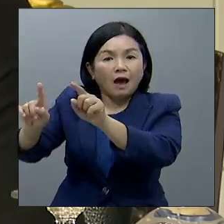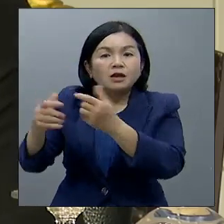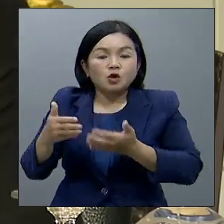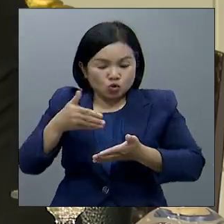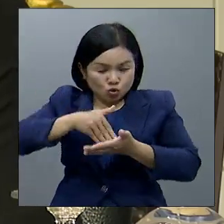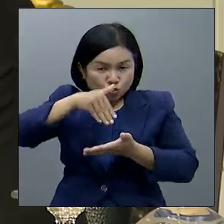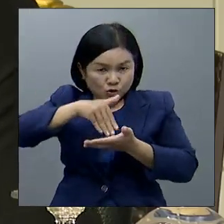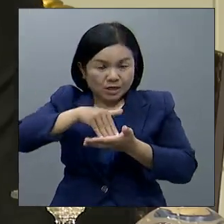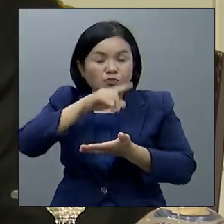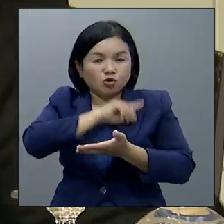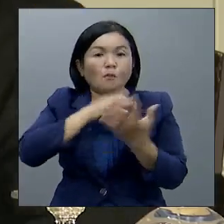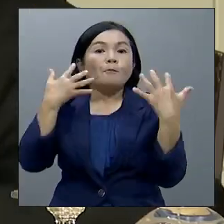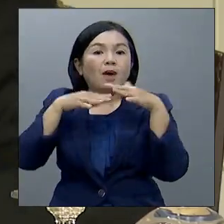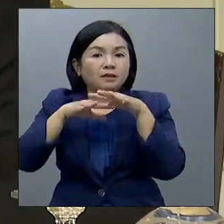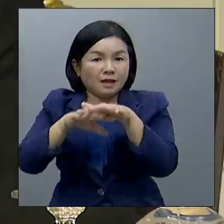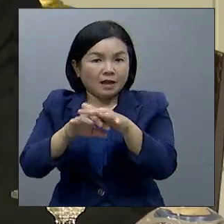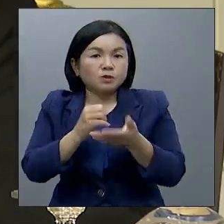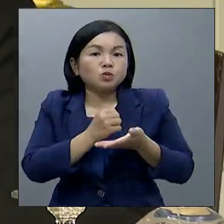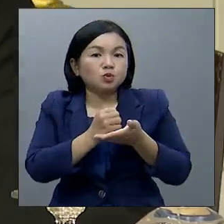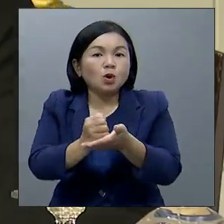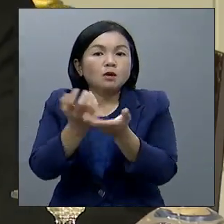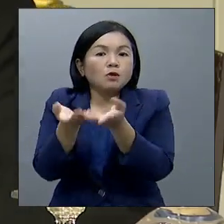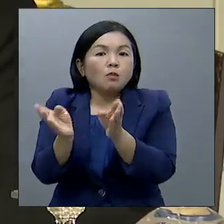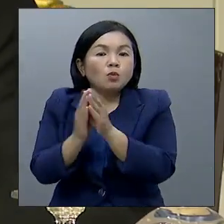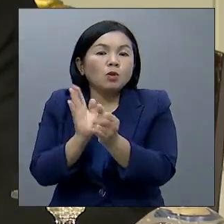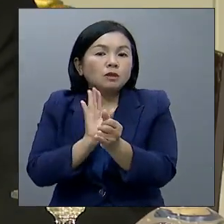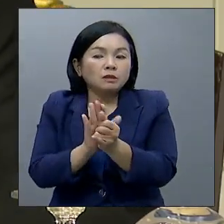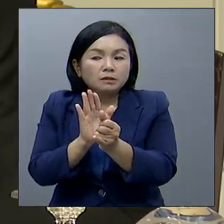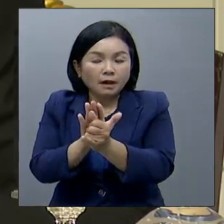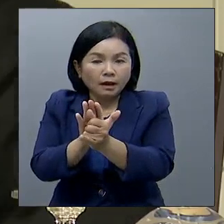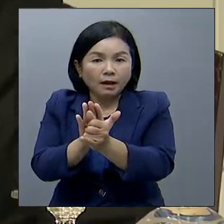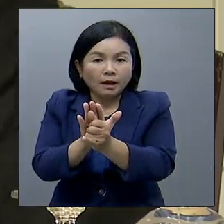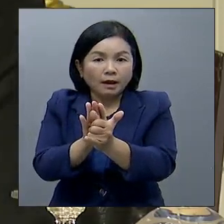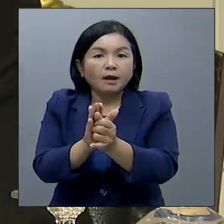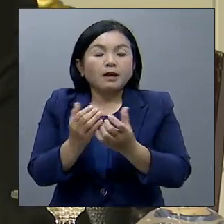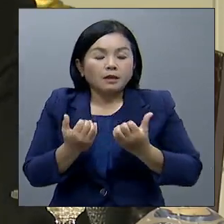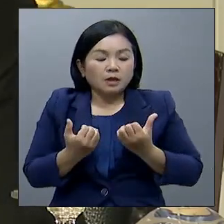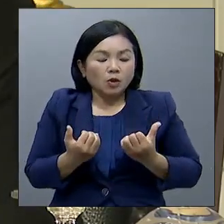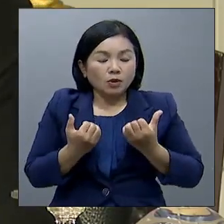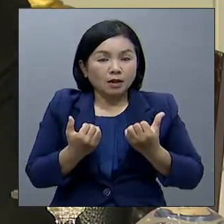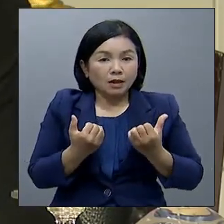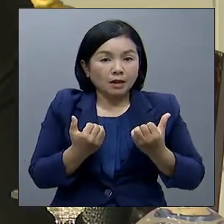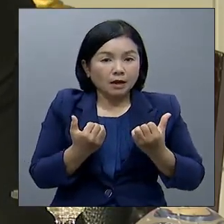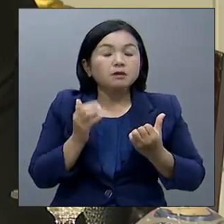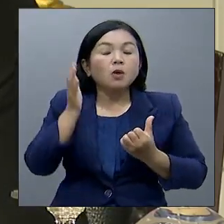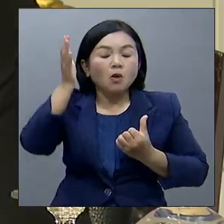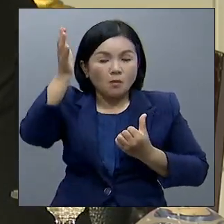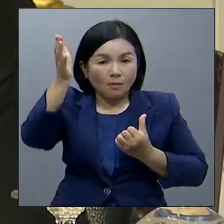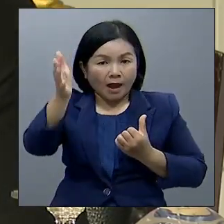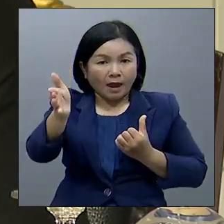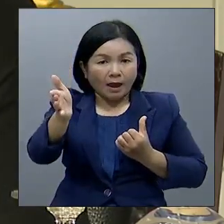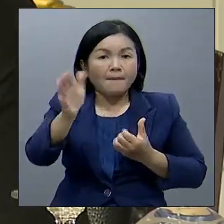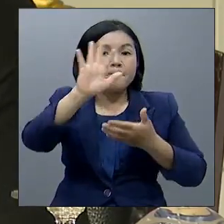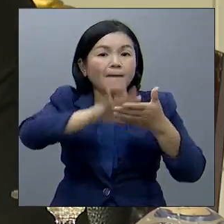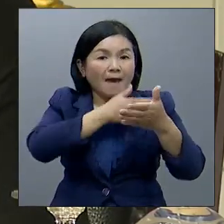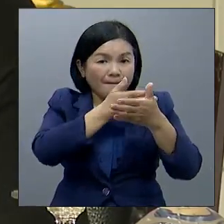ในการที่จะประสานงานนะครับแล้วก็ในส่วนของในเรื่องของอนาคตว่าเราจะมีมาตร